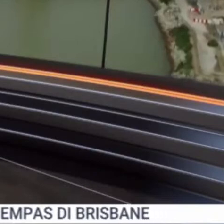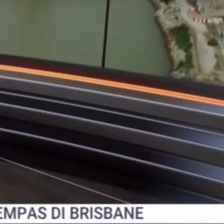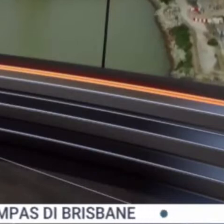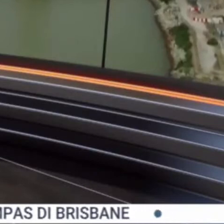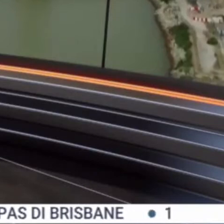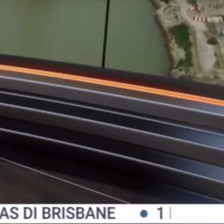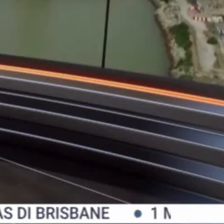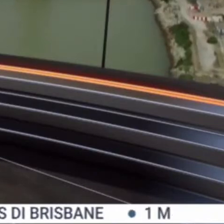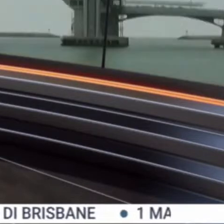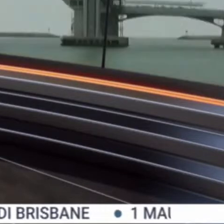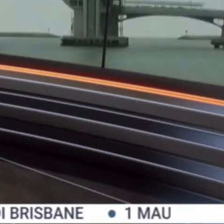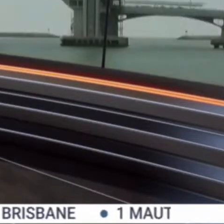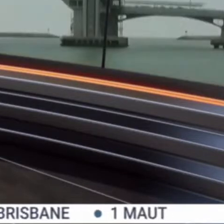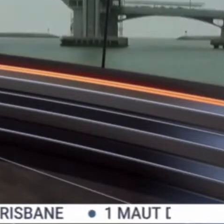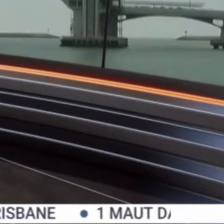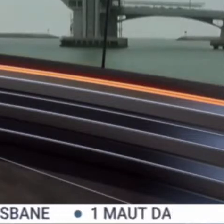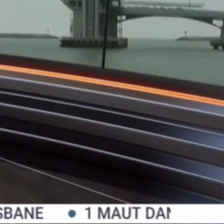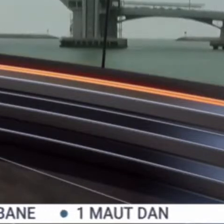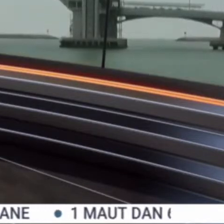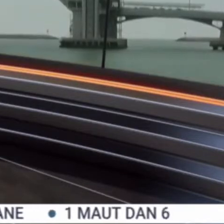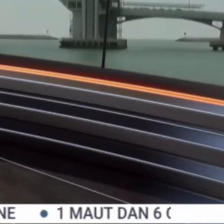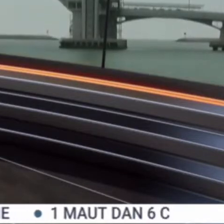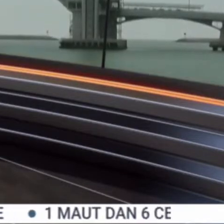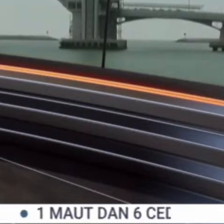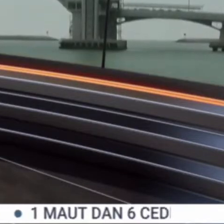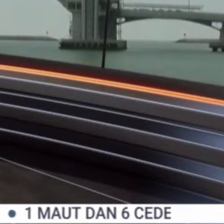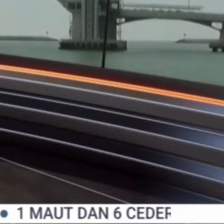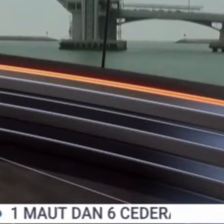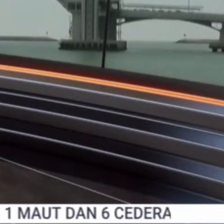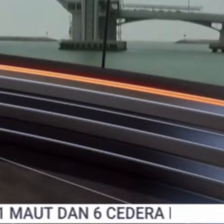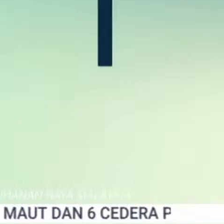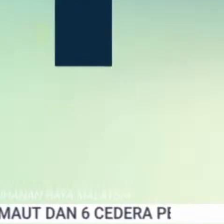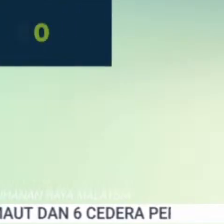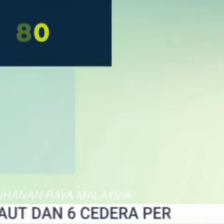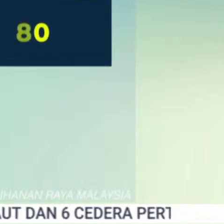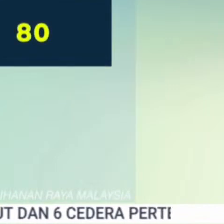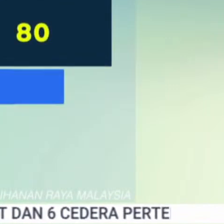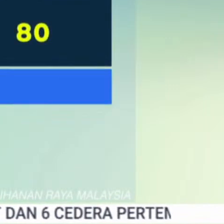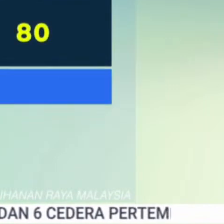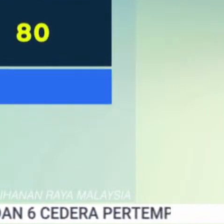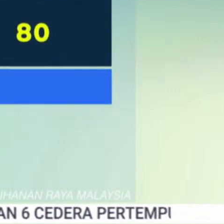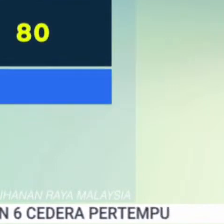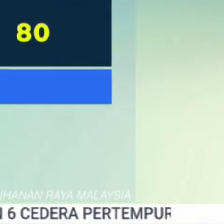PRU DUN Terengganu ke-15. Adakah demo salah seorang penghuni?